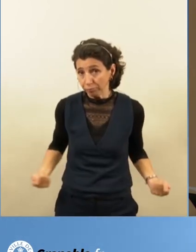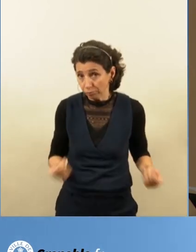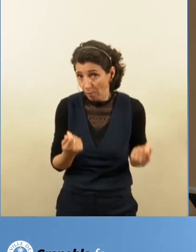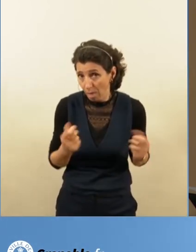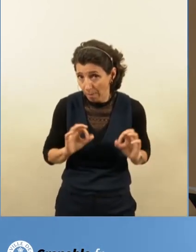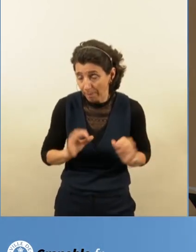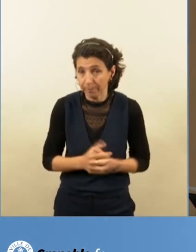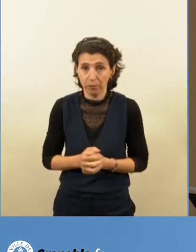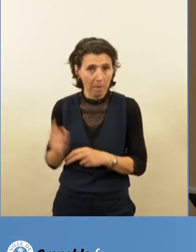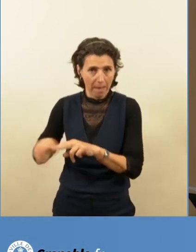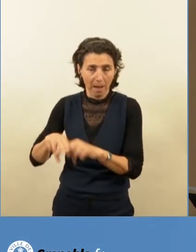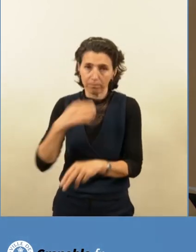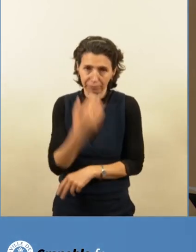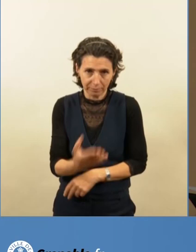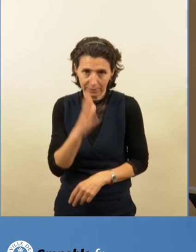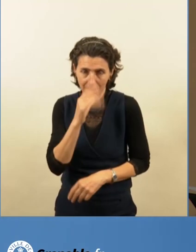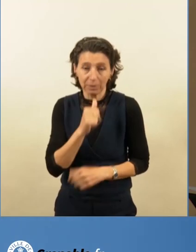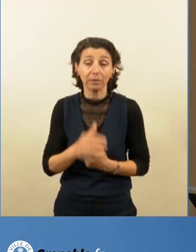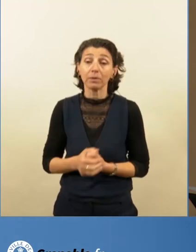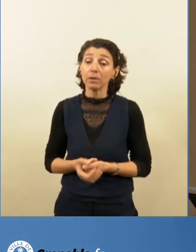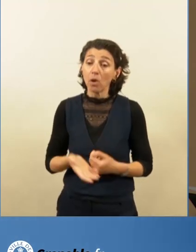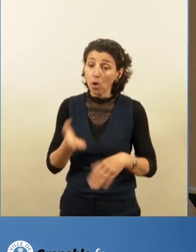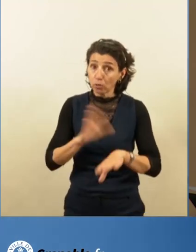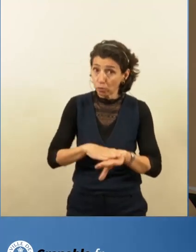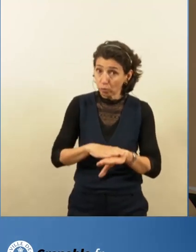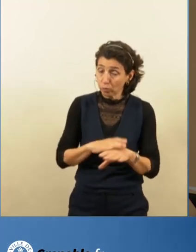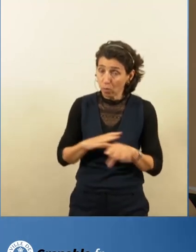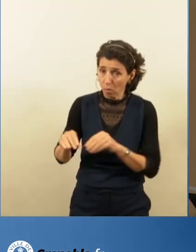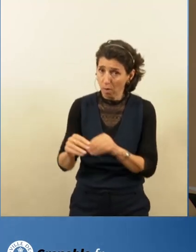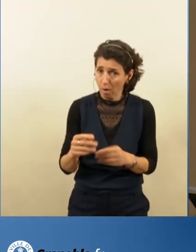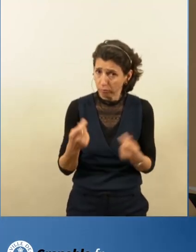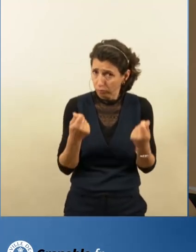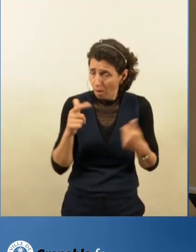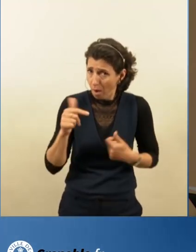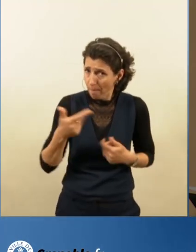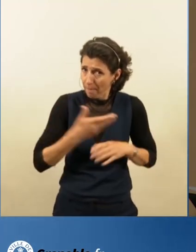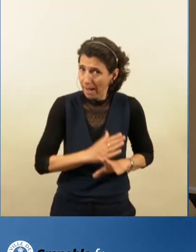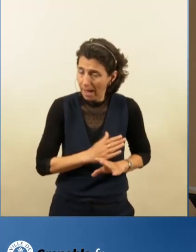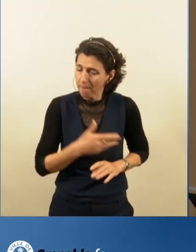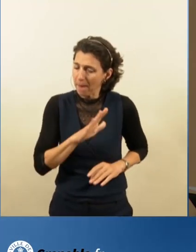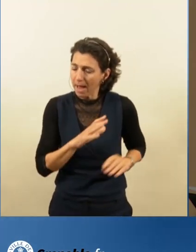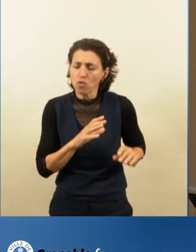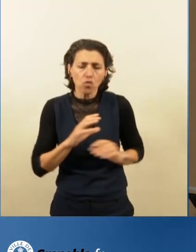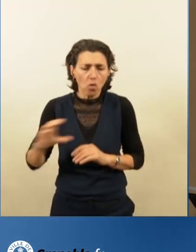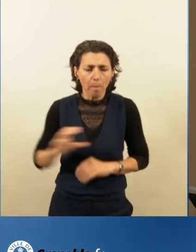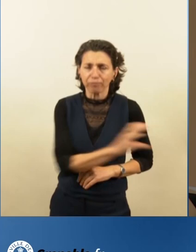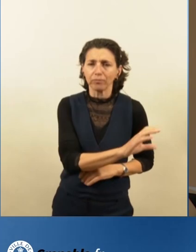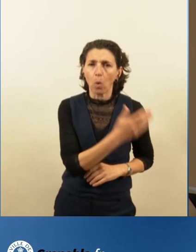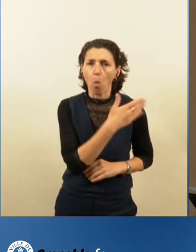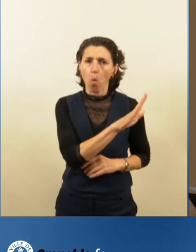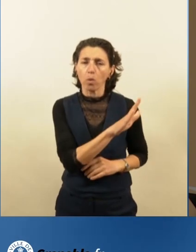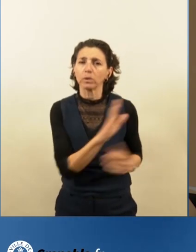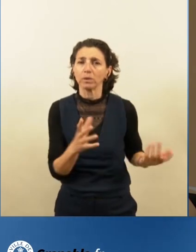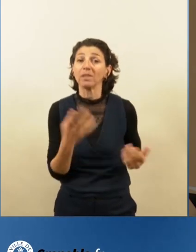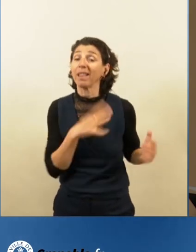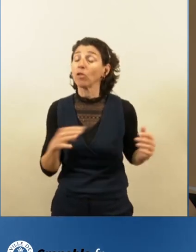réparé or les moyens vous les aviez mais vous avez préféré donc mobiliser 400 000 euros en 2022